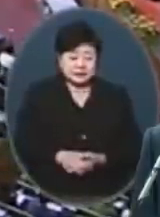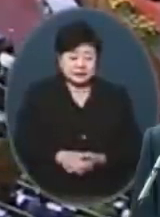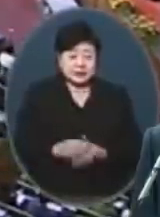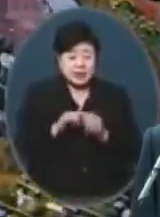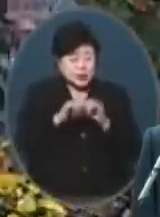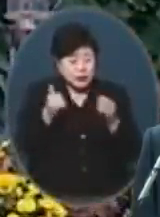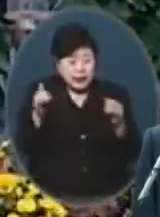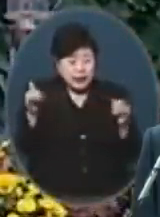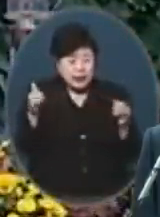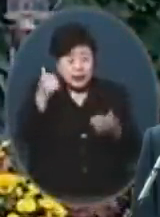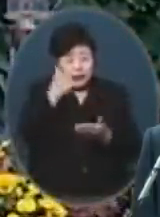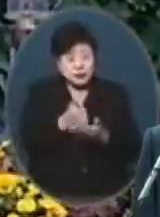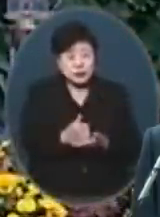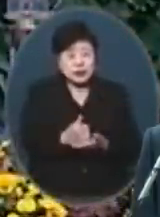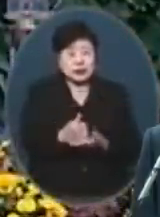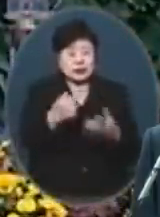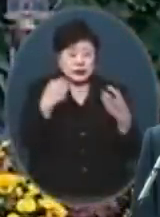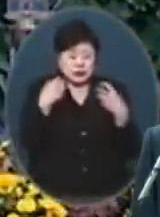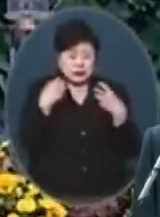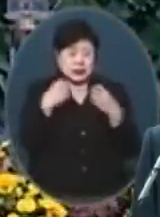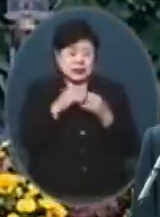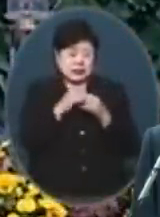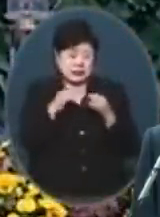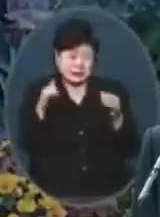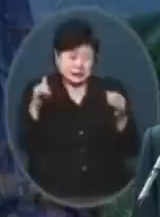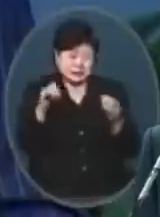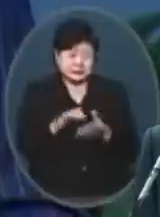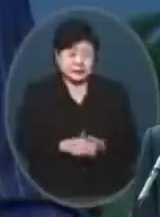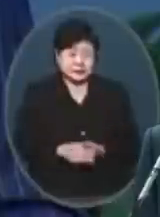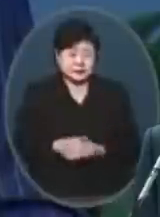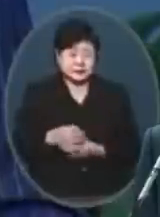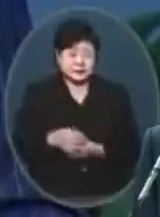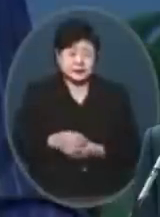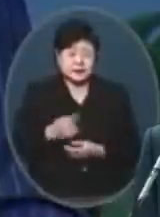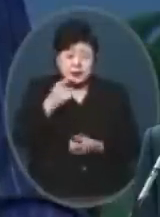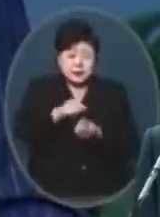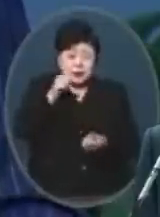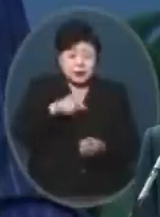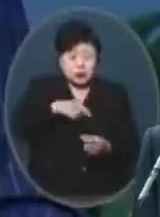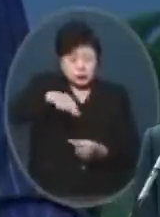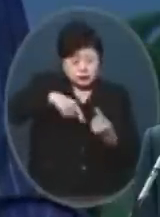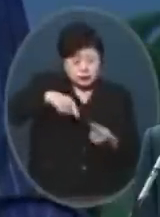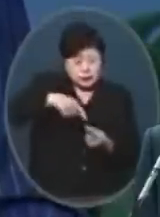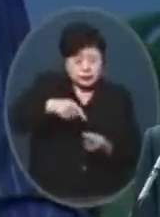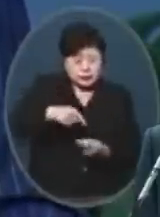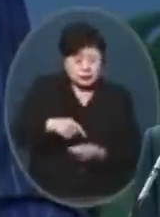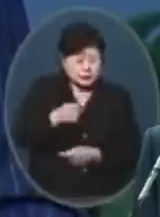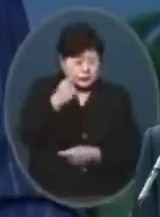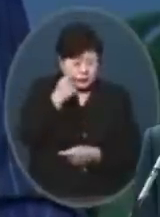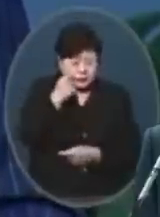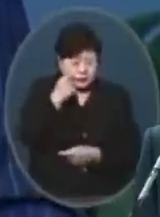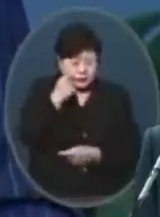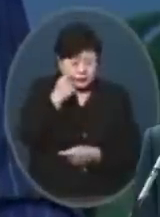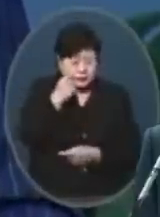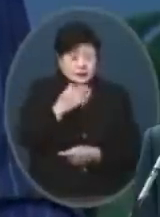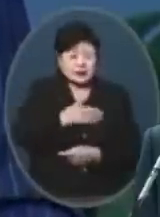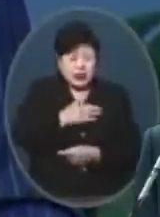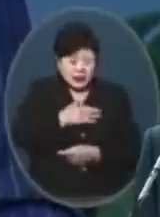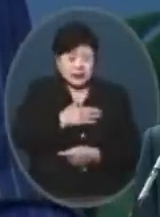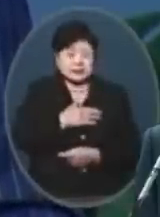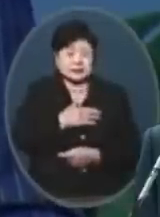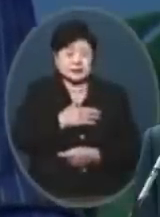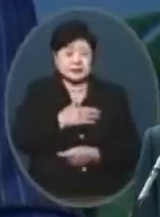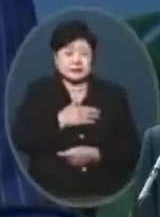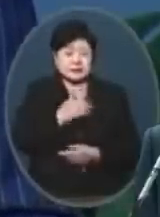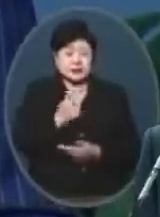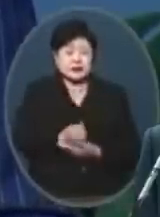인류의 죄를 담당하는 이상 입을 열어서 변명할 수가 없습니다. 이건 내가